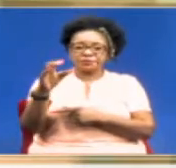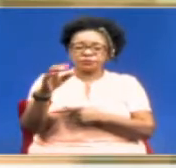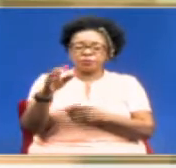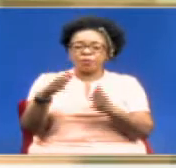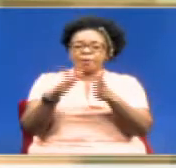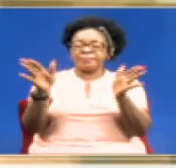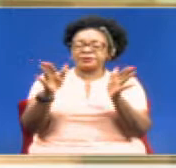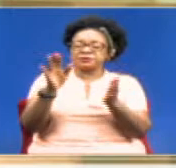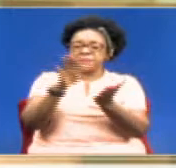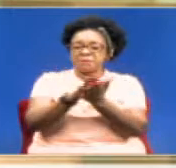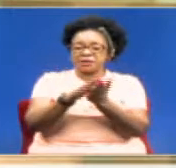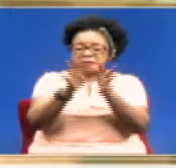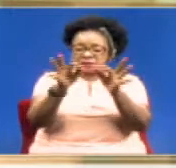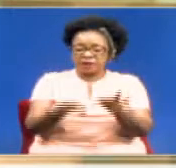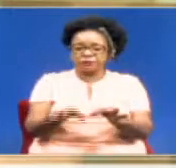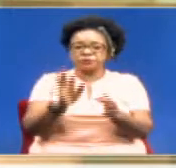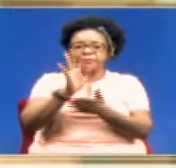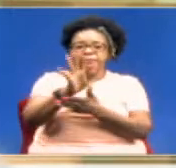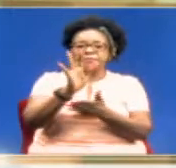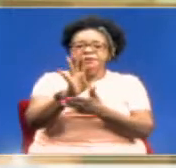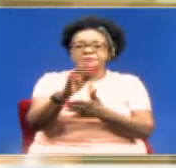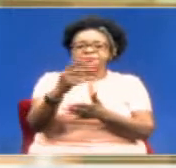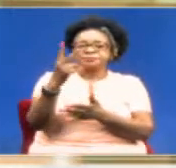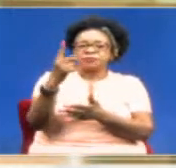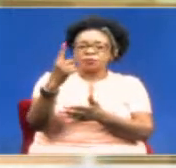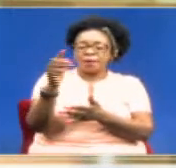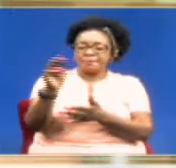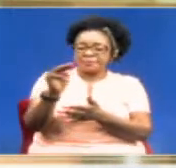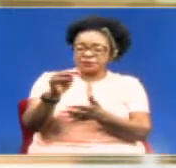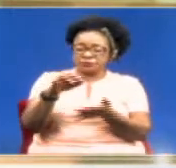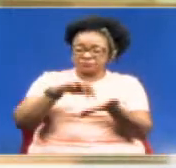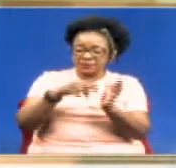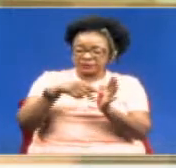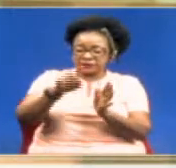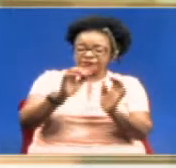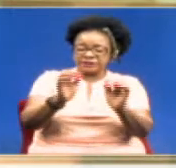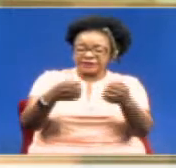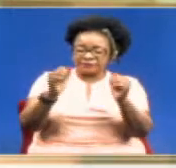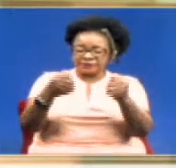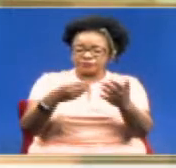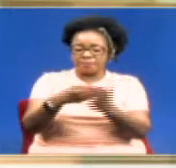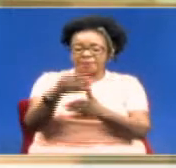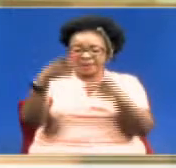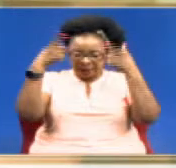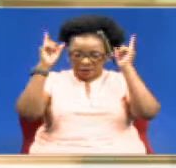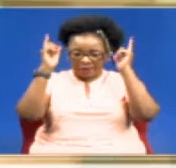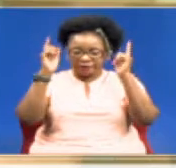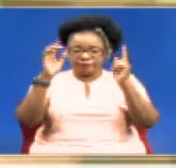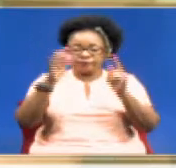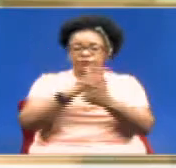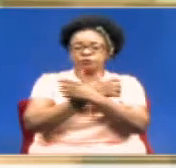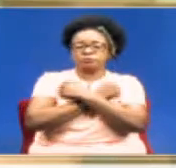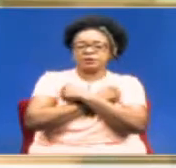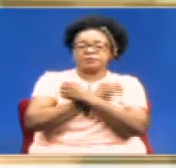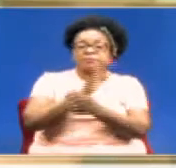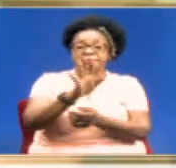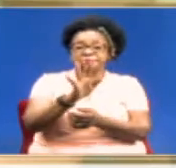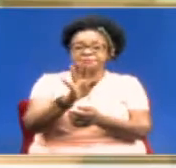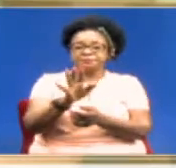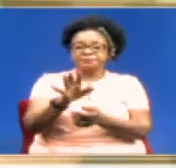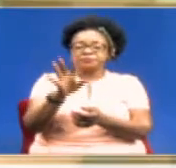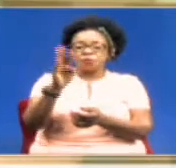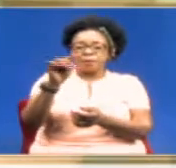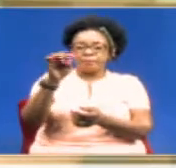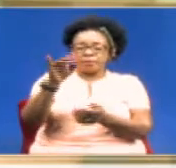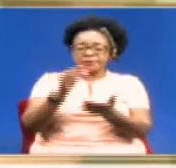shilingi milioni 21 anazodai kuwa ni hazina yake ya kulipia mahari ya mchumba wake. Daniel Munyoki Wambua kupitia kwa wakili